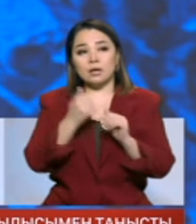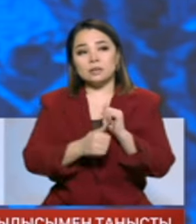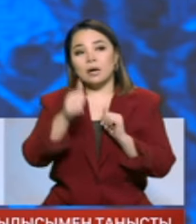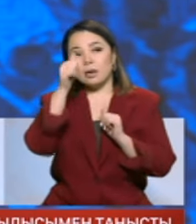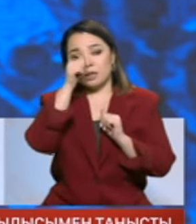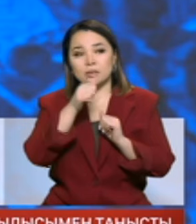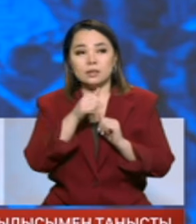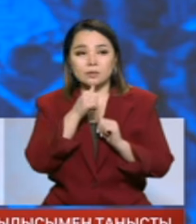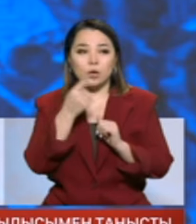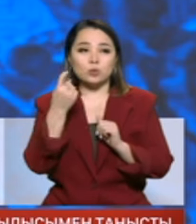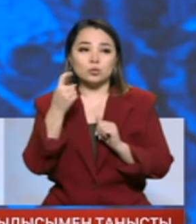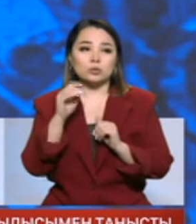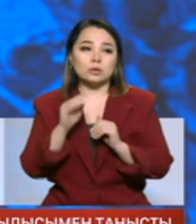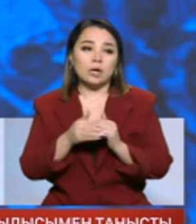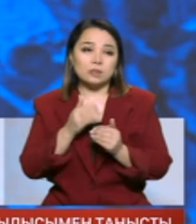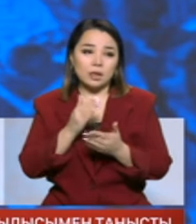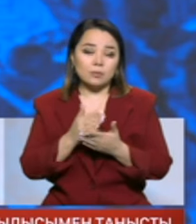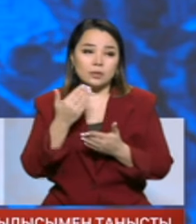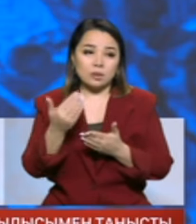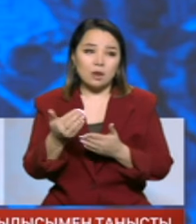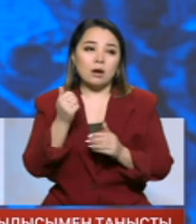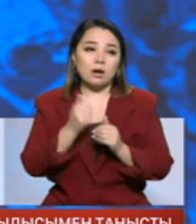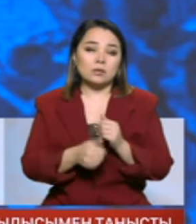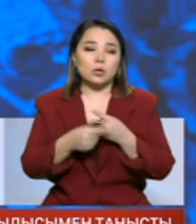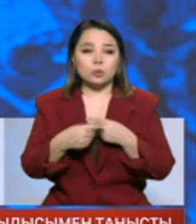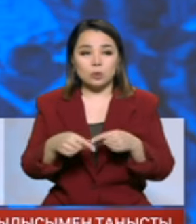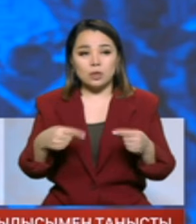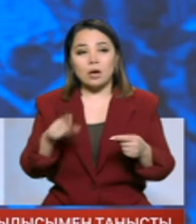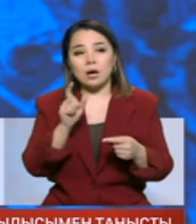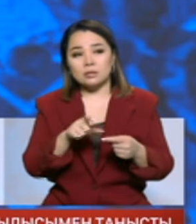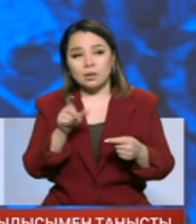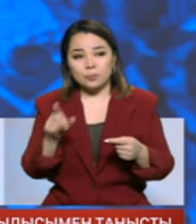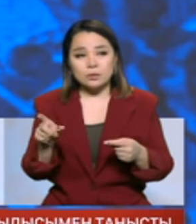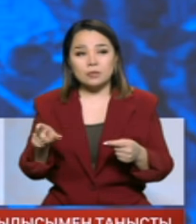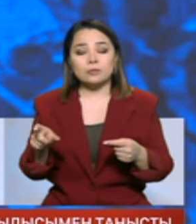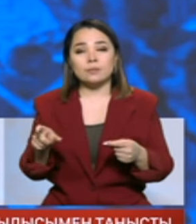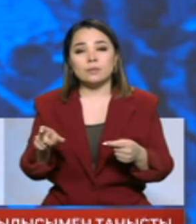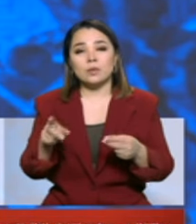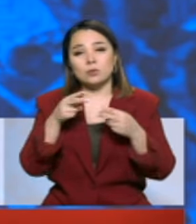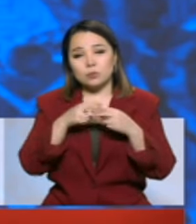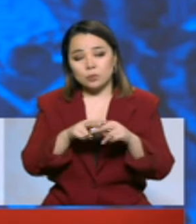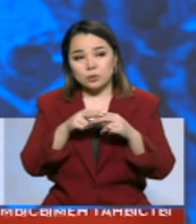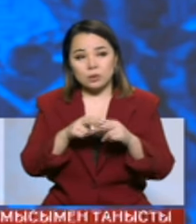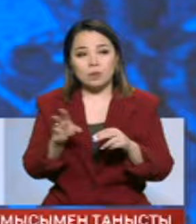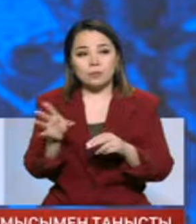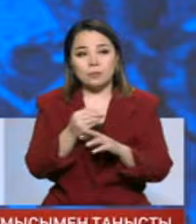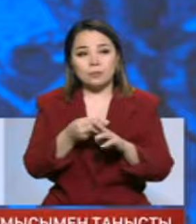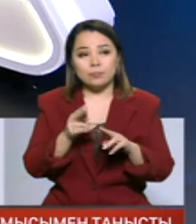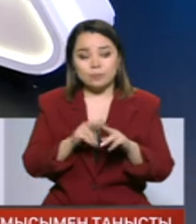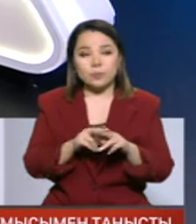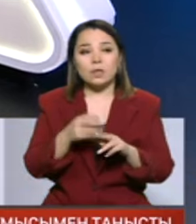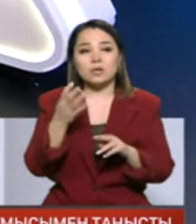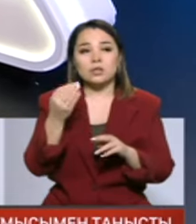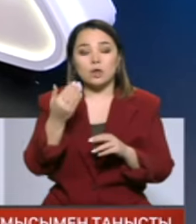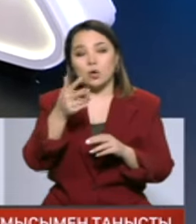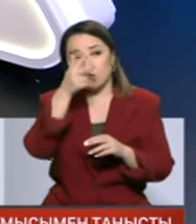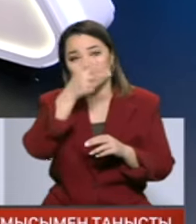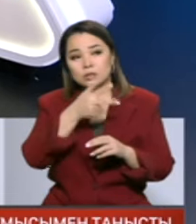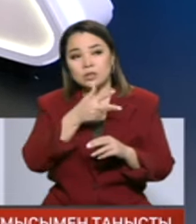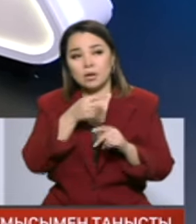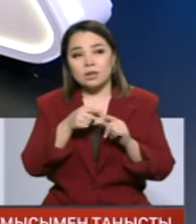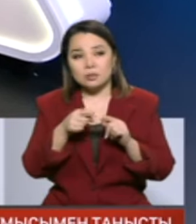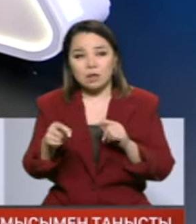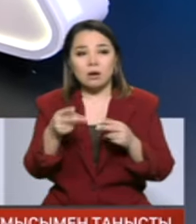сайын 100-ден астам әр түрлі азаматтардан түскен аударымдар және 3 ай